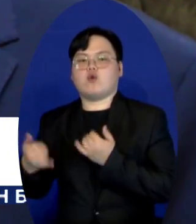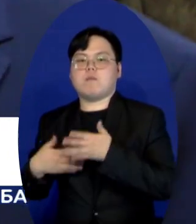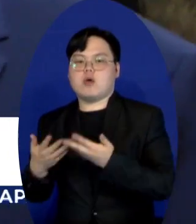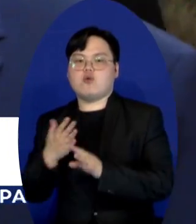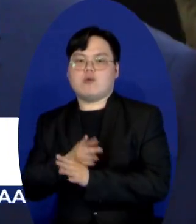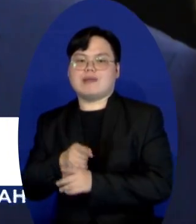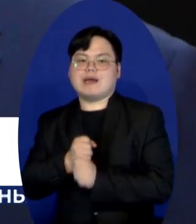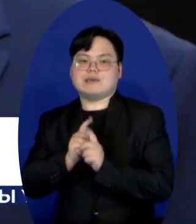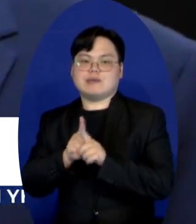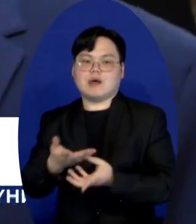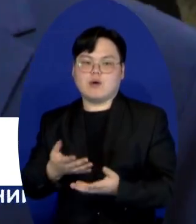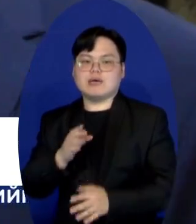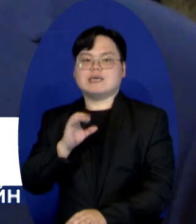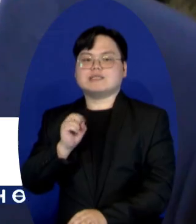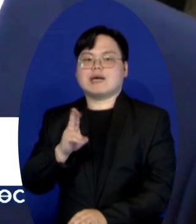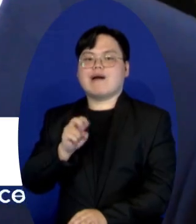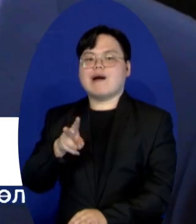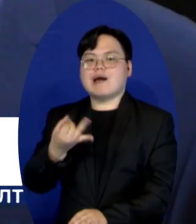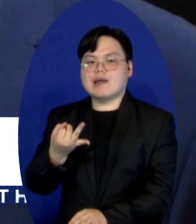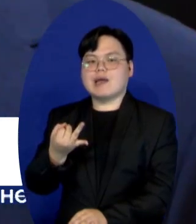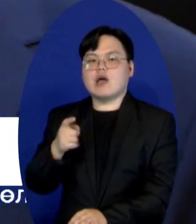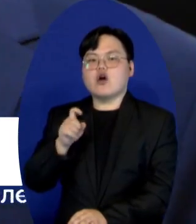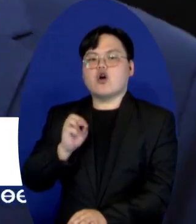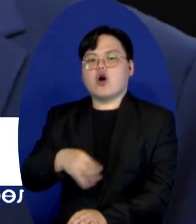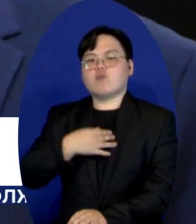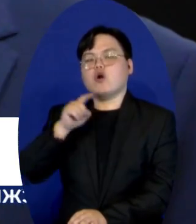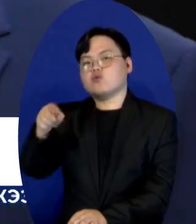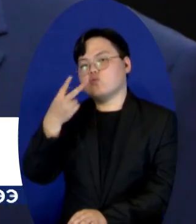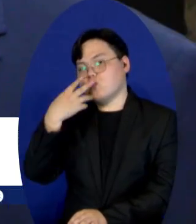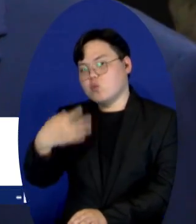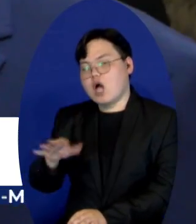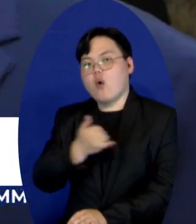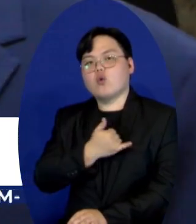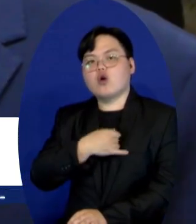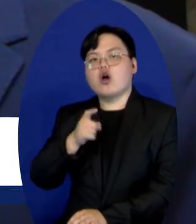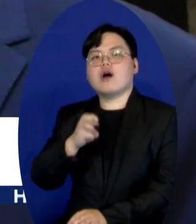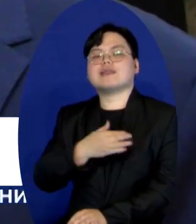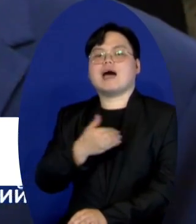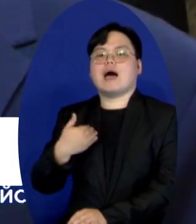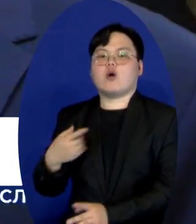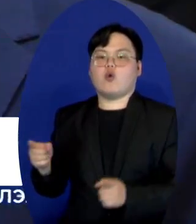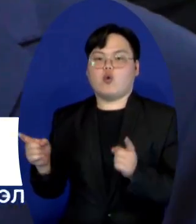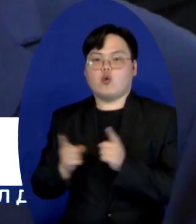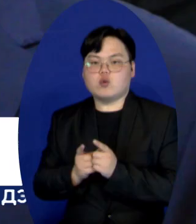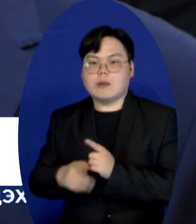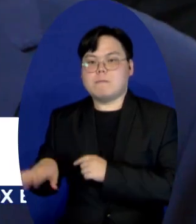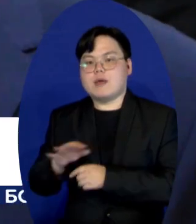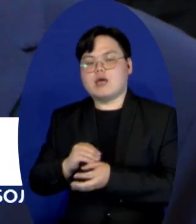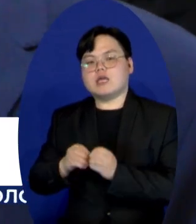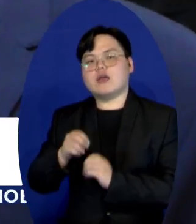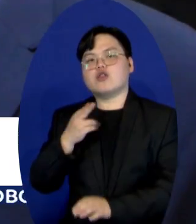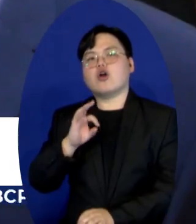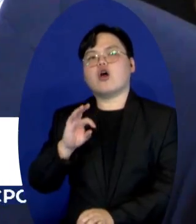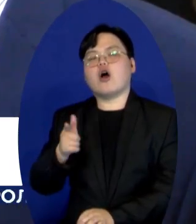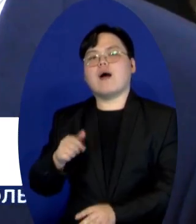Тэгээд энэ ажлын хүрээнд энэ Сакари хотор гэдээ бас орсон. Тэгээд Сакари хотын үдэрлэгтэй хотын дарагтай уулзаж гэдэг ингэж Дорногов аймгийн